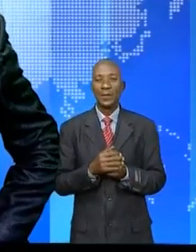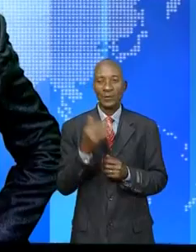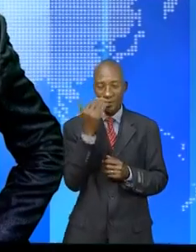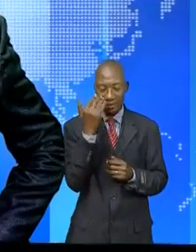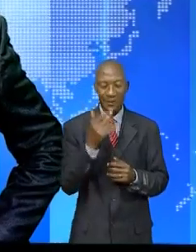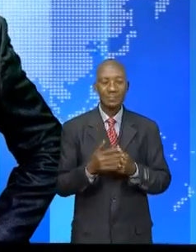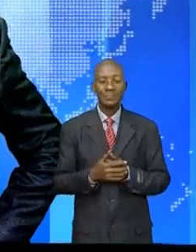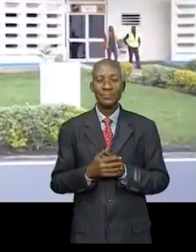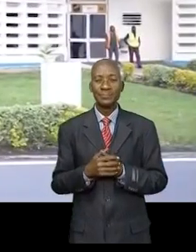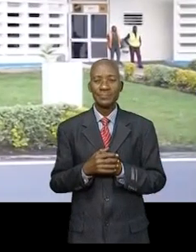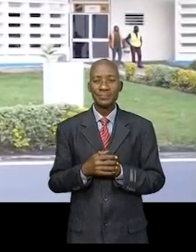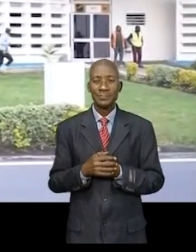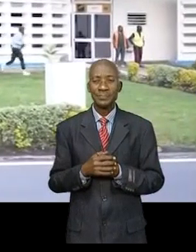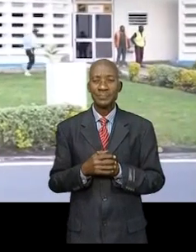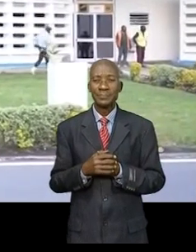reportages.